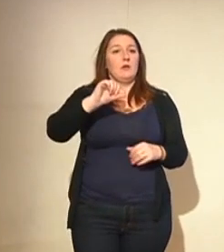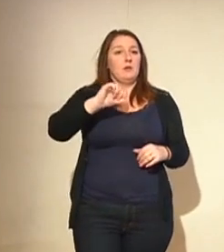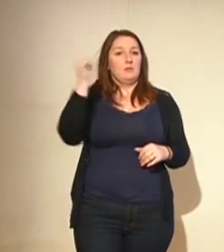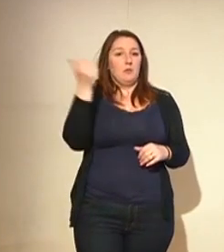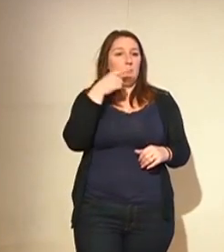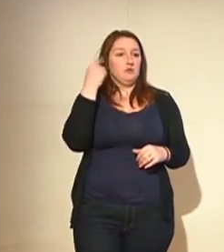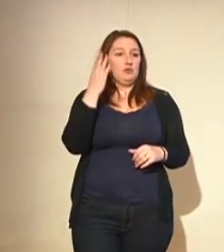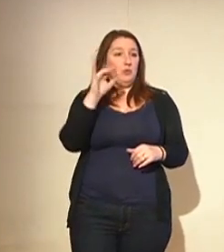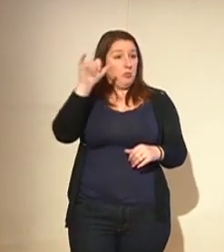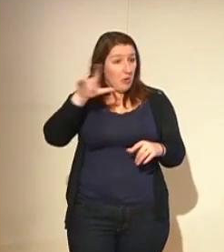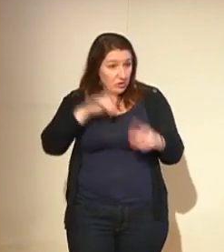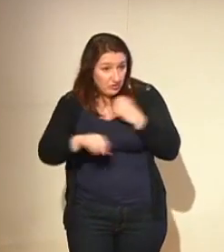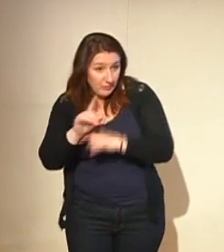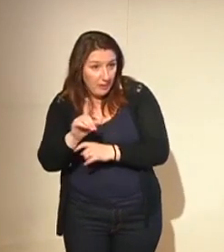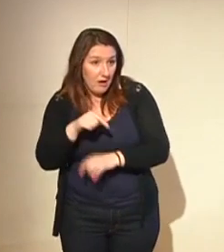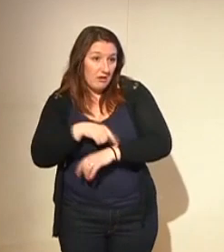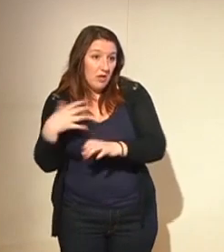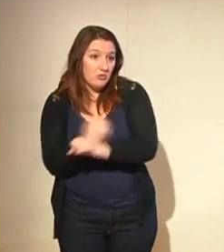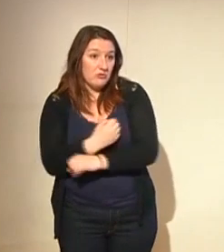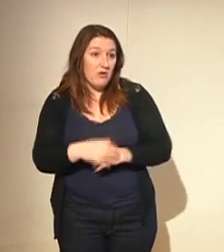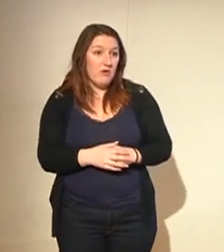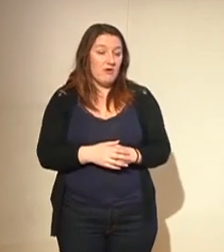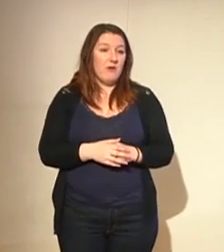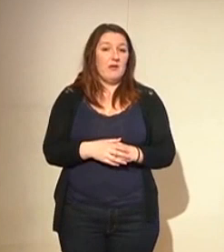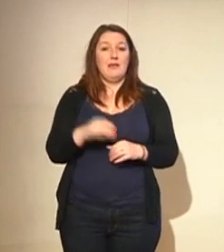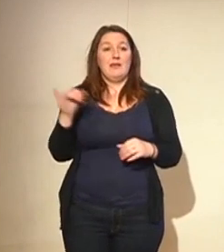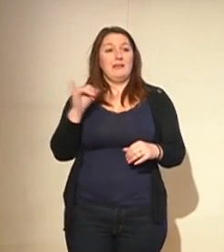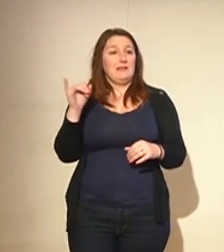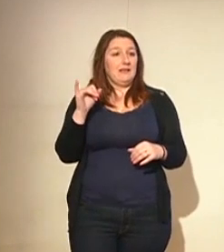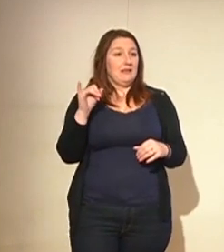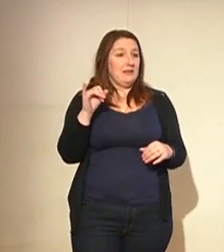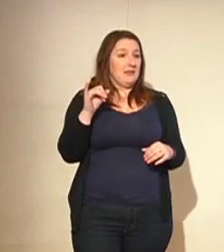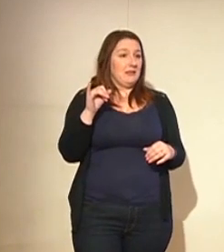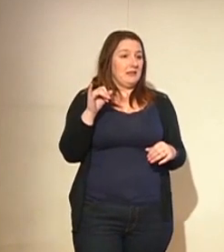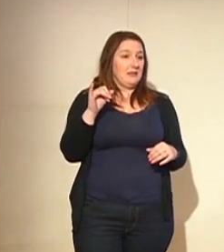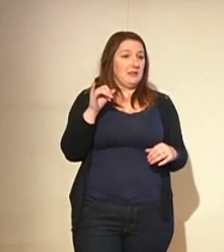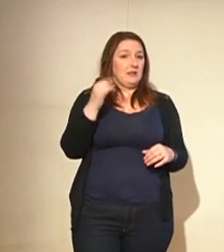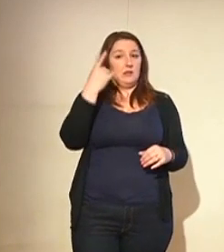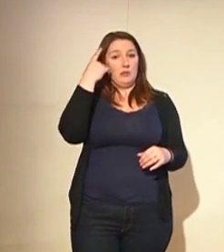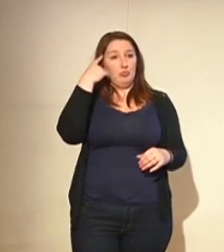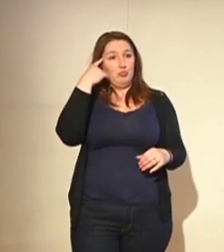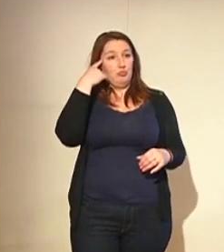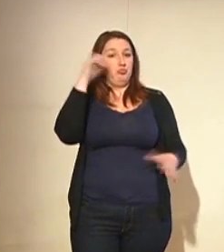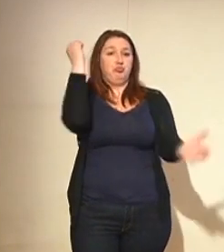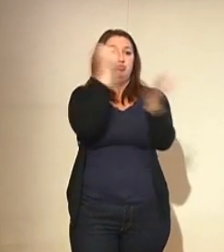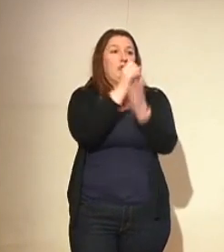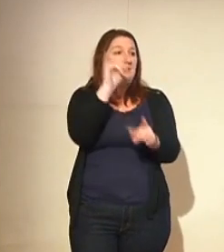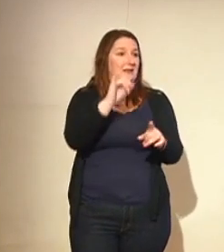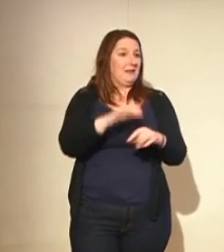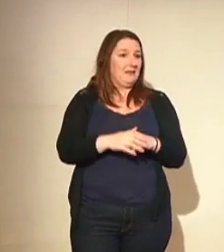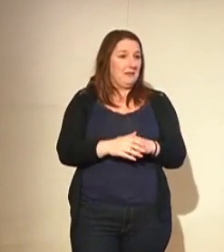Breuil si ça vous gêne pas monsieur Breuil pour faire gagner un peu de temps donc qui est pour la candidature de Monsieur